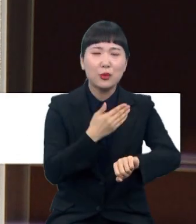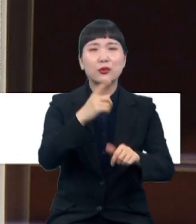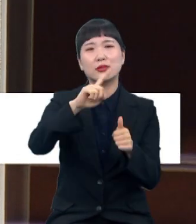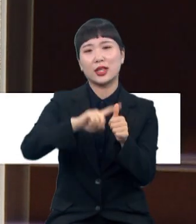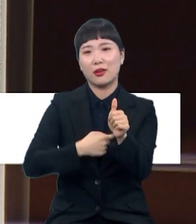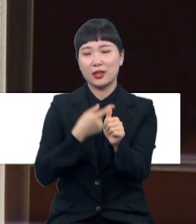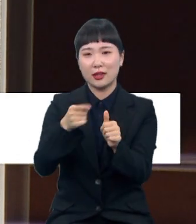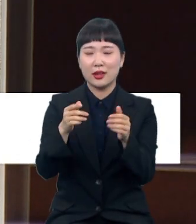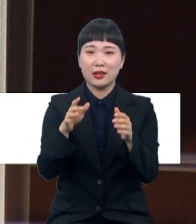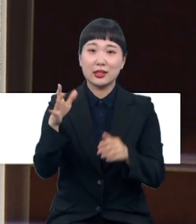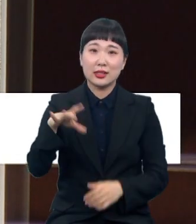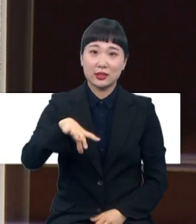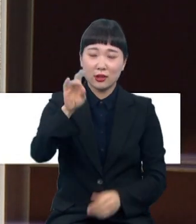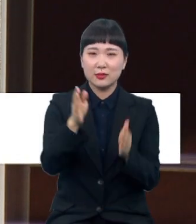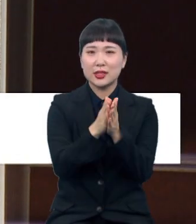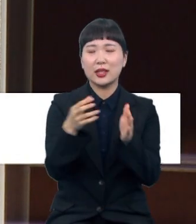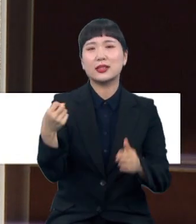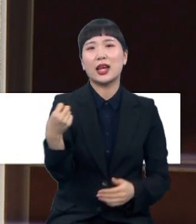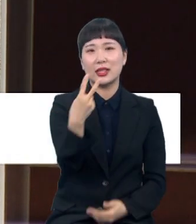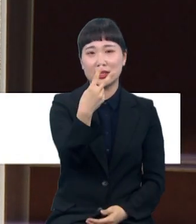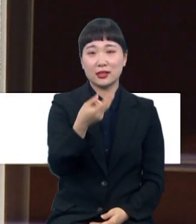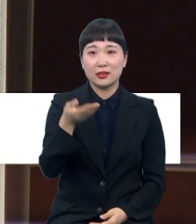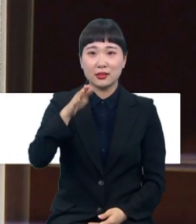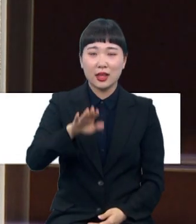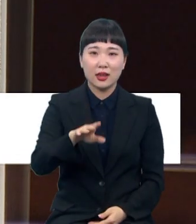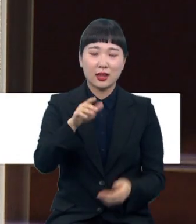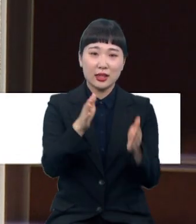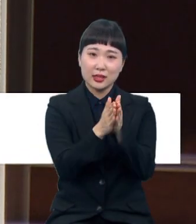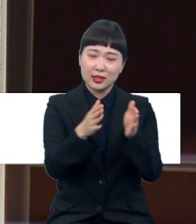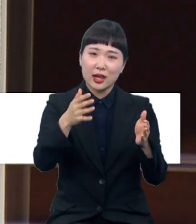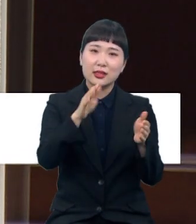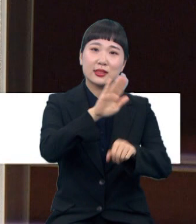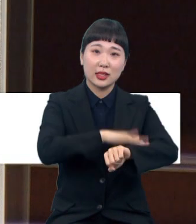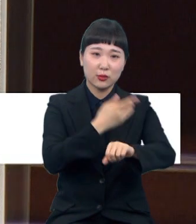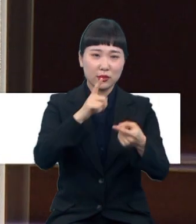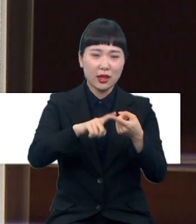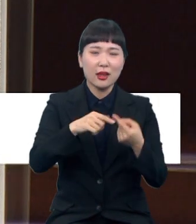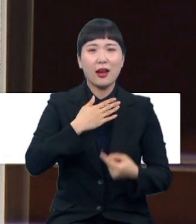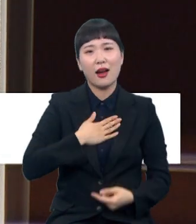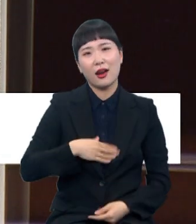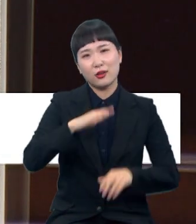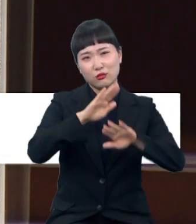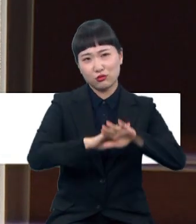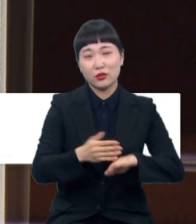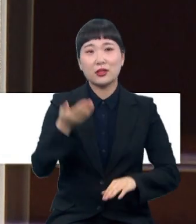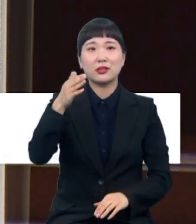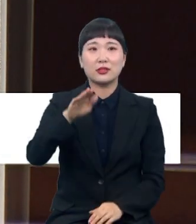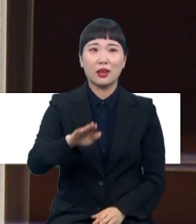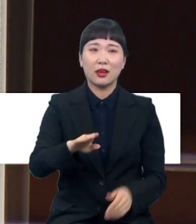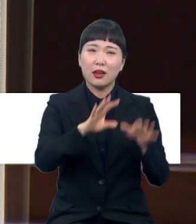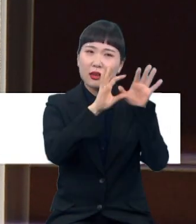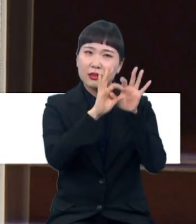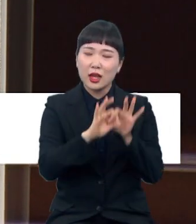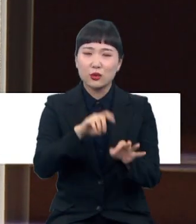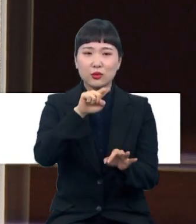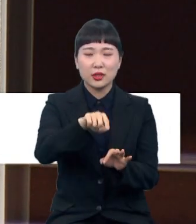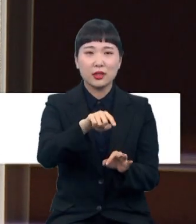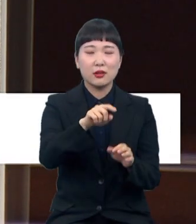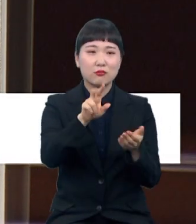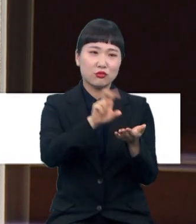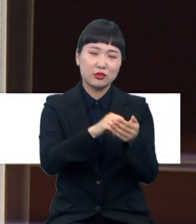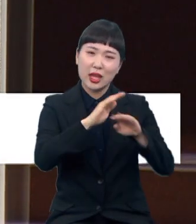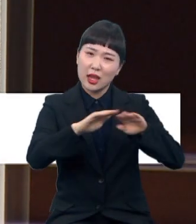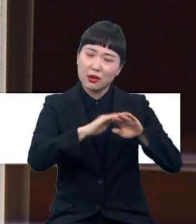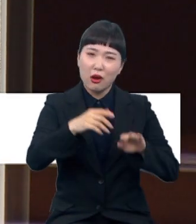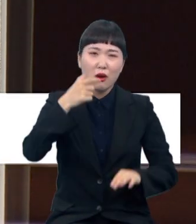채워야지 앞에 단추가 잘못 끼워졌다는 것을 인지하면서도 그거를 지금 이제 돌이킬 수 없으니까 계속